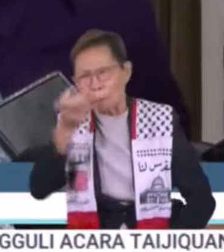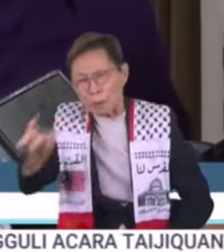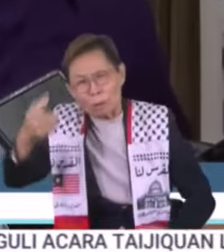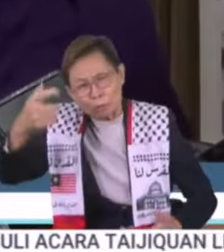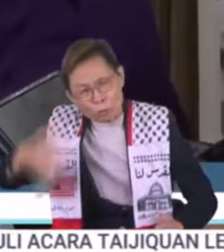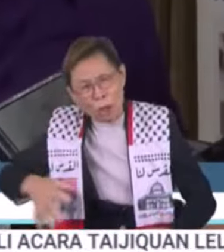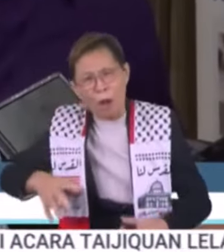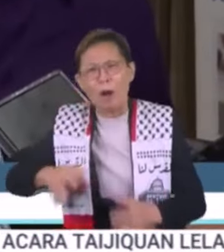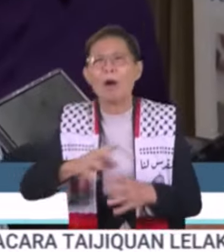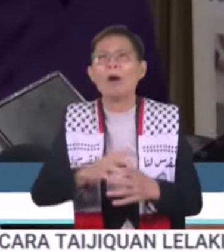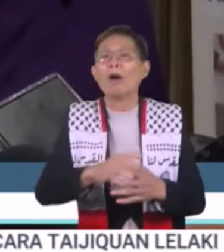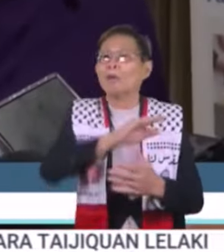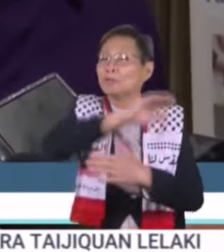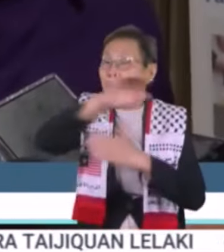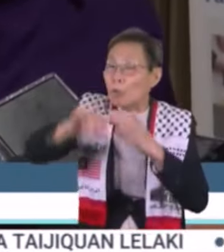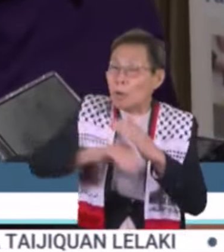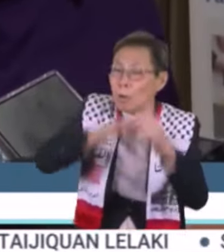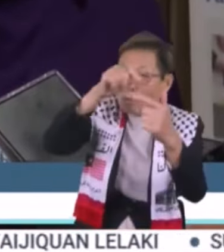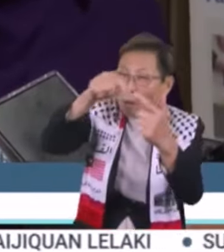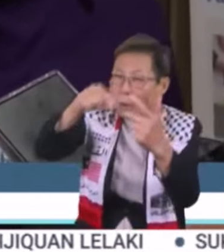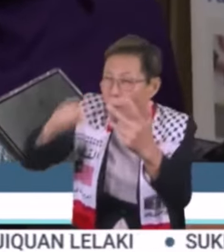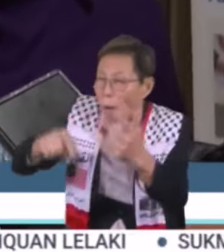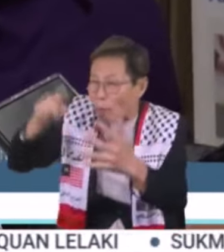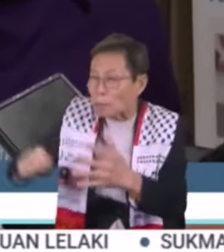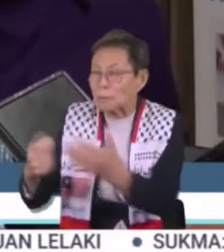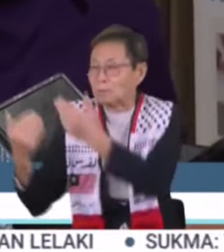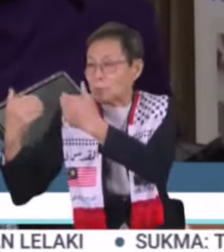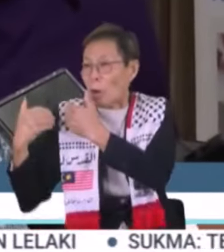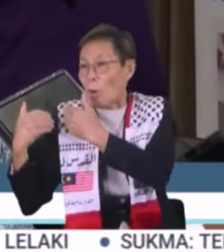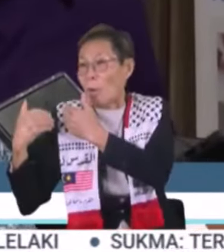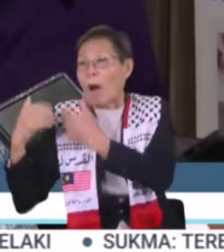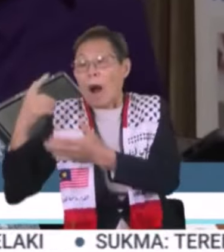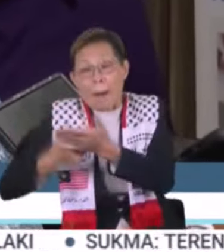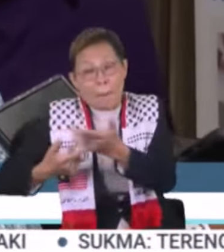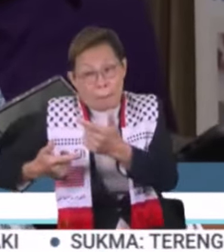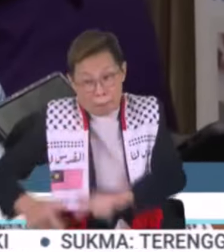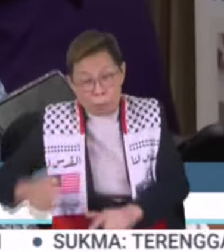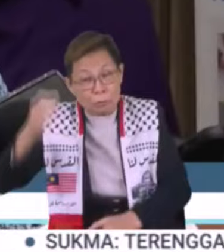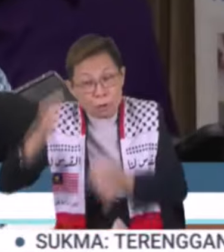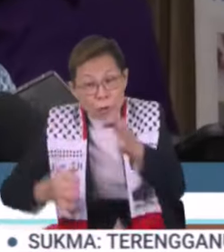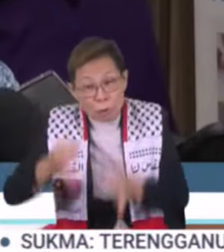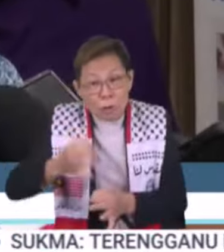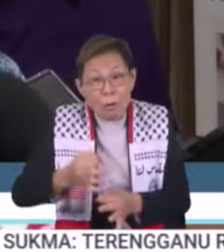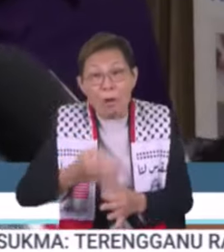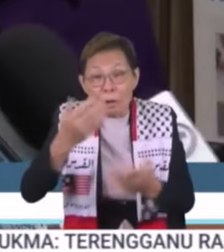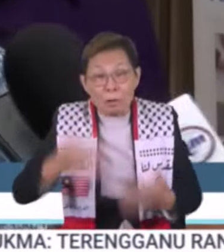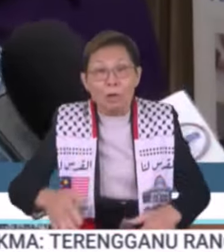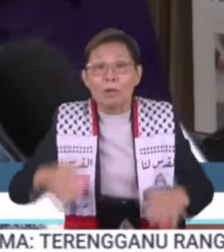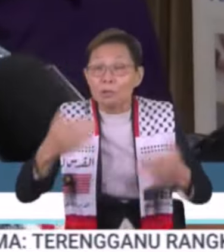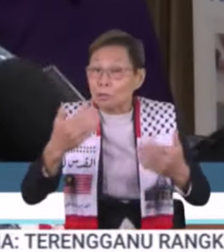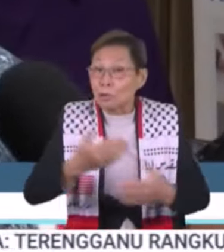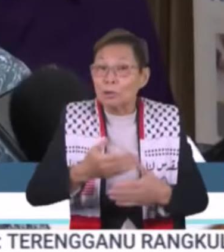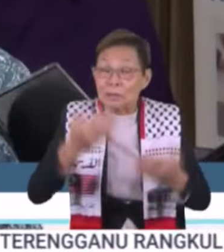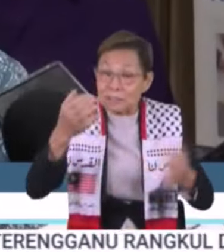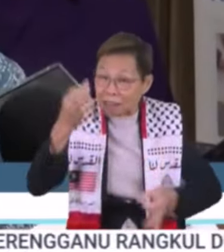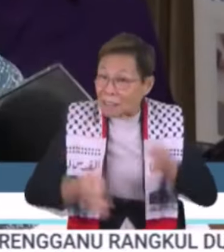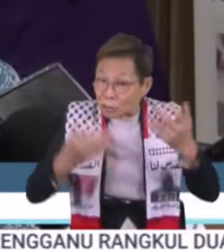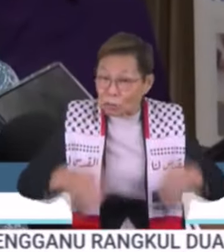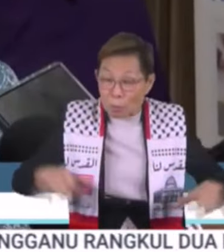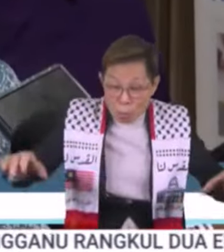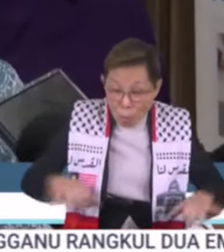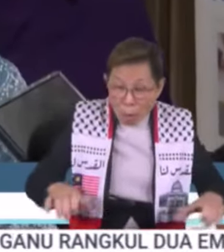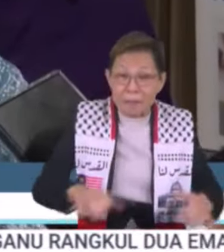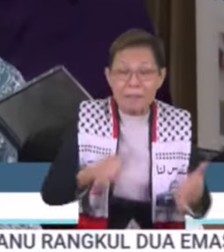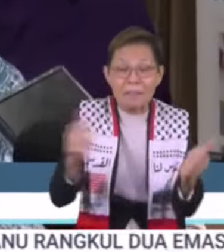wajib bertanggungjawab atas apa yang berlaku dalam platform-platform mereka. Sekiranya sesuatu bahan itu telah dihasilkan melalui